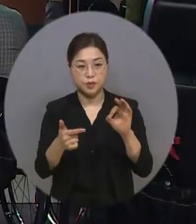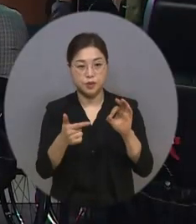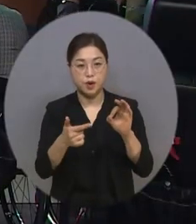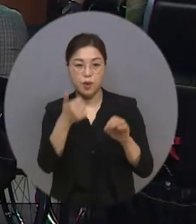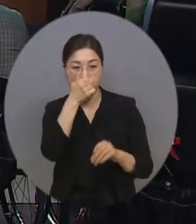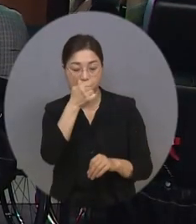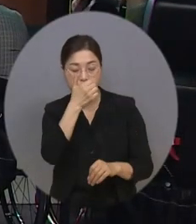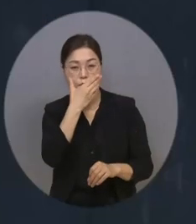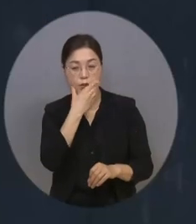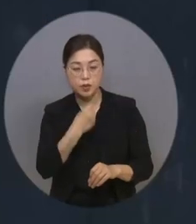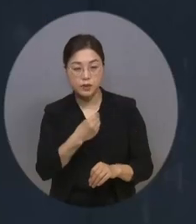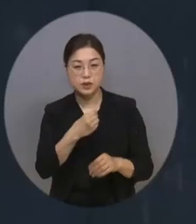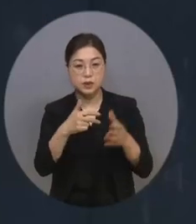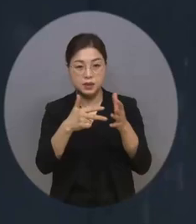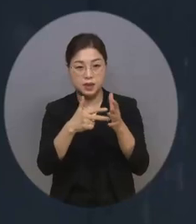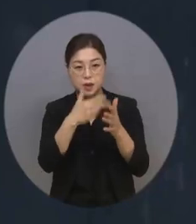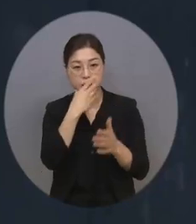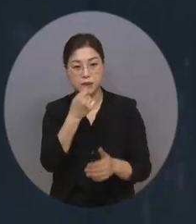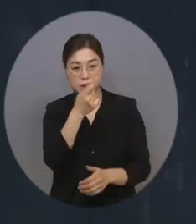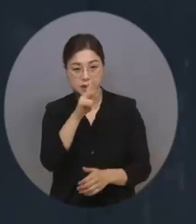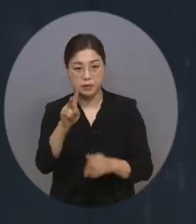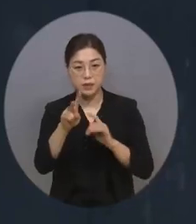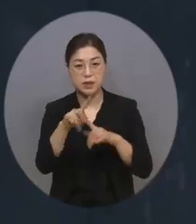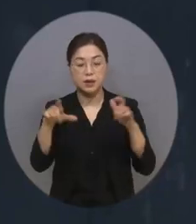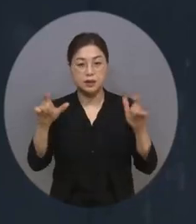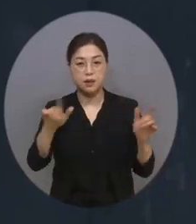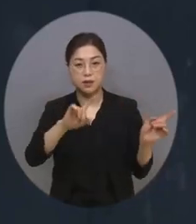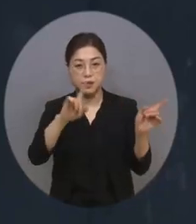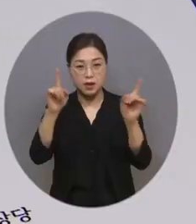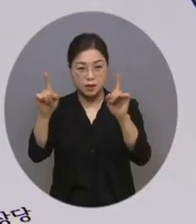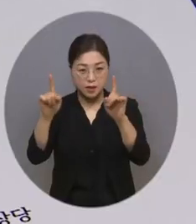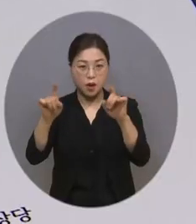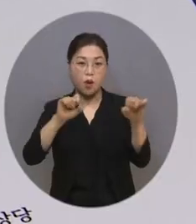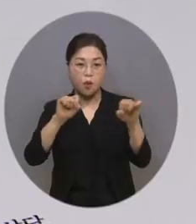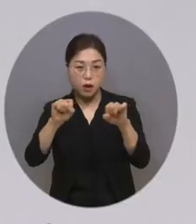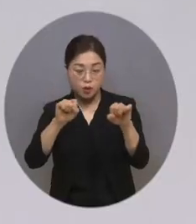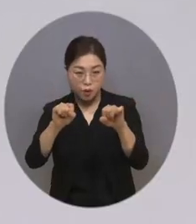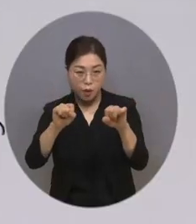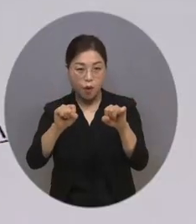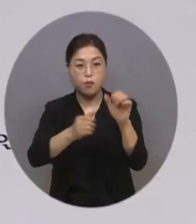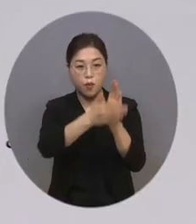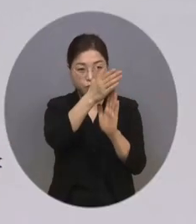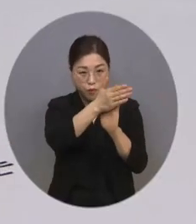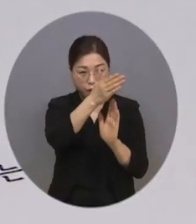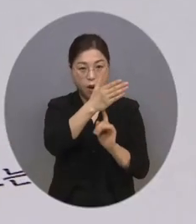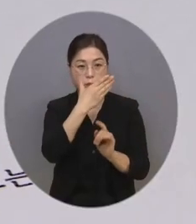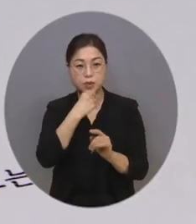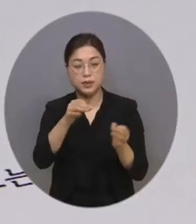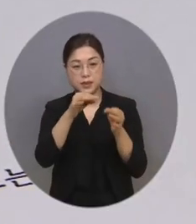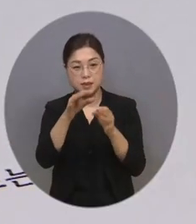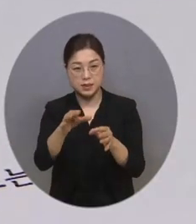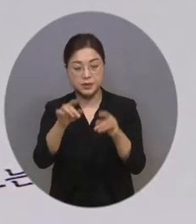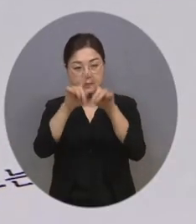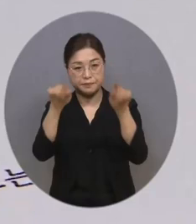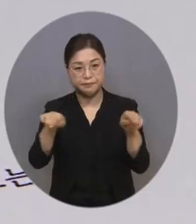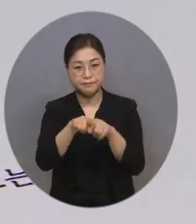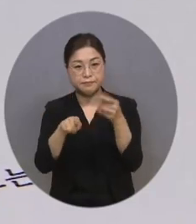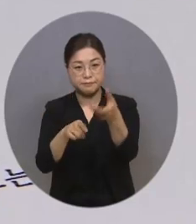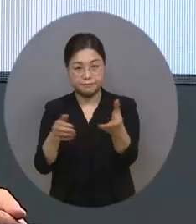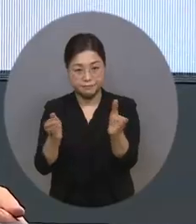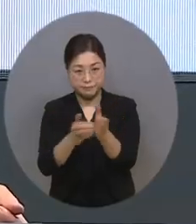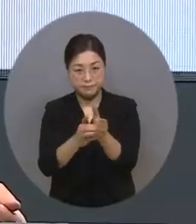복지재단과 복지TV는 지역살리기 운동본부 중앙회와 복지기금 기증식을 가졌습니다. 지역살리기